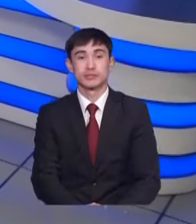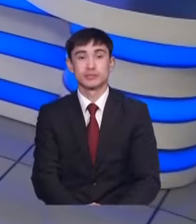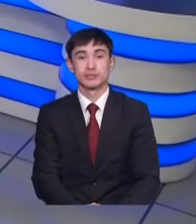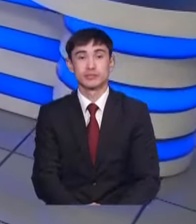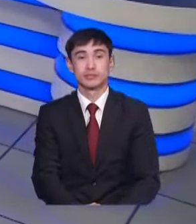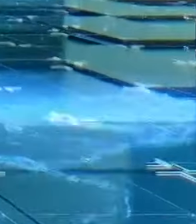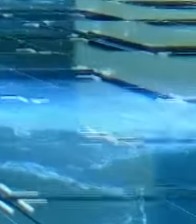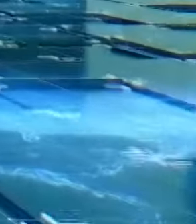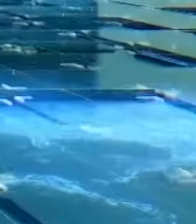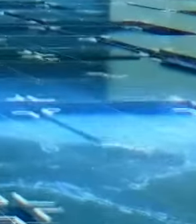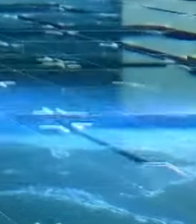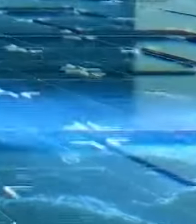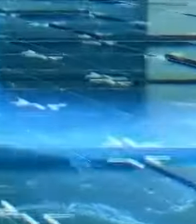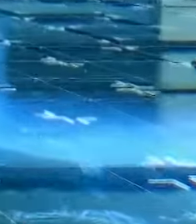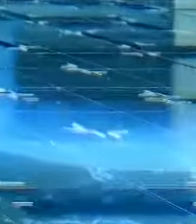свидания